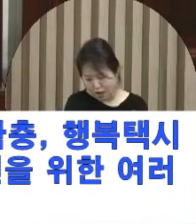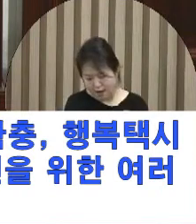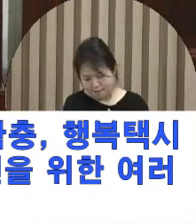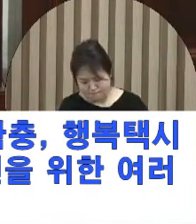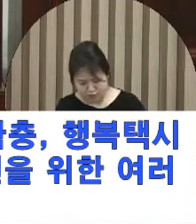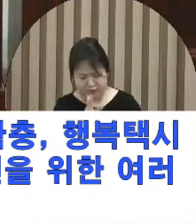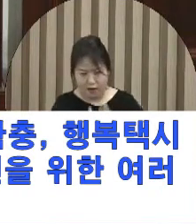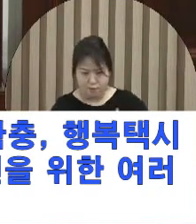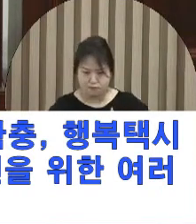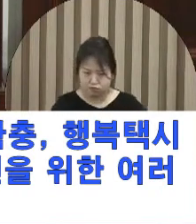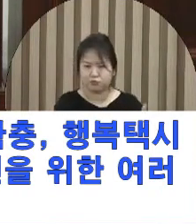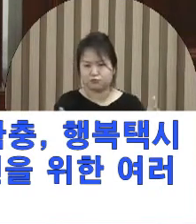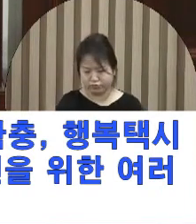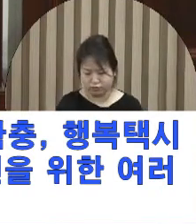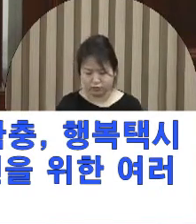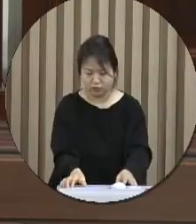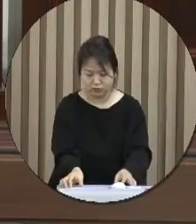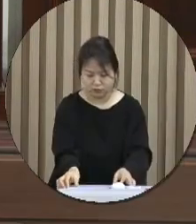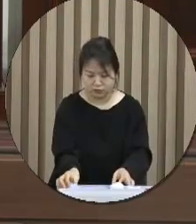여러 사업들이 진행되었습니다.